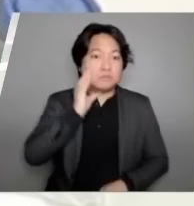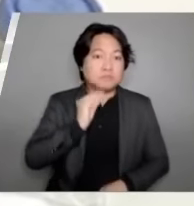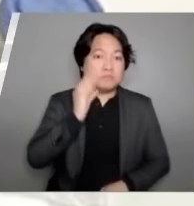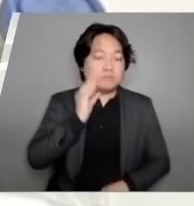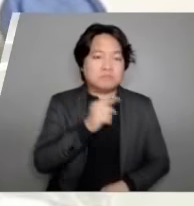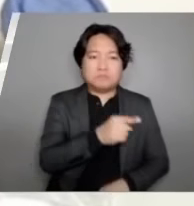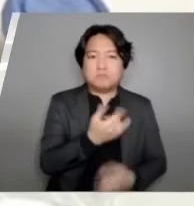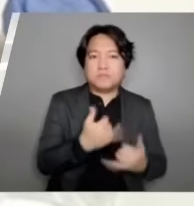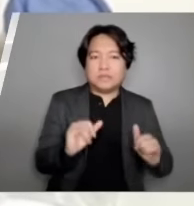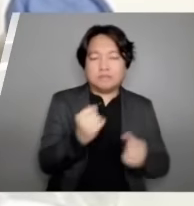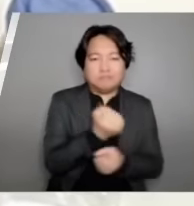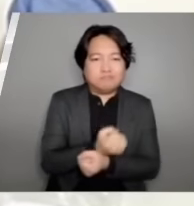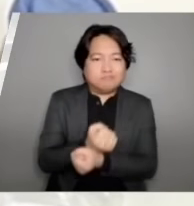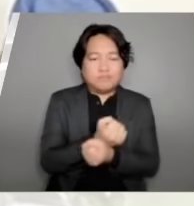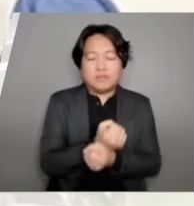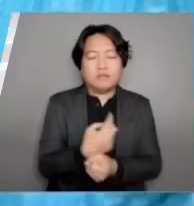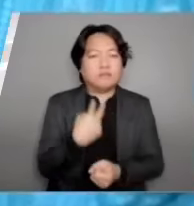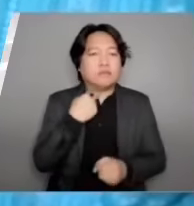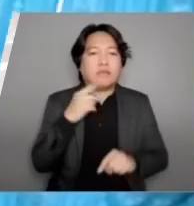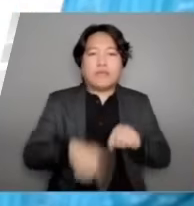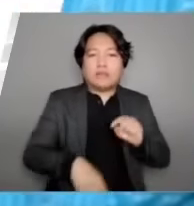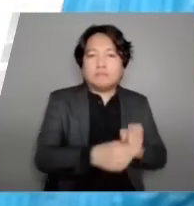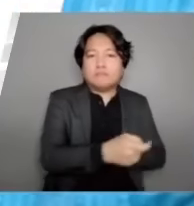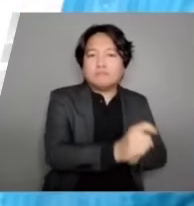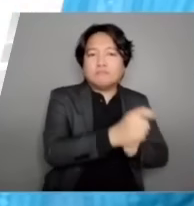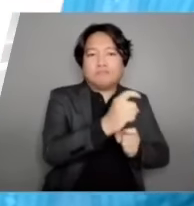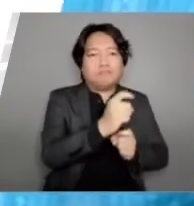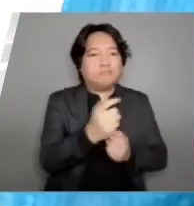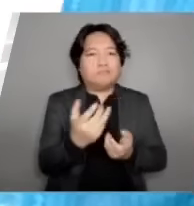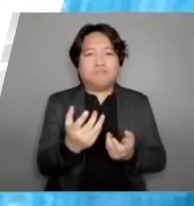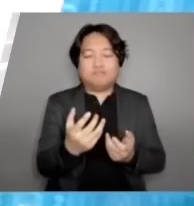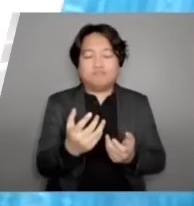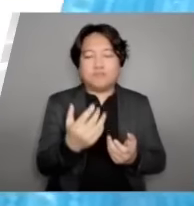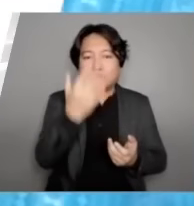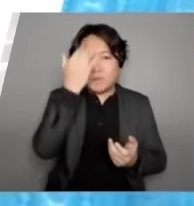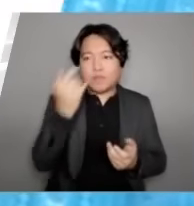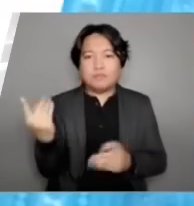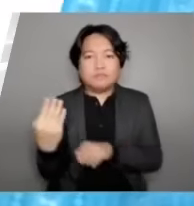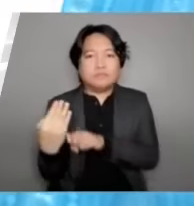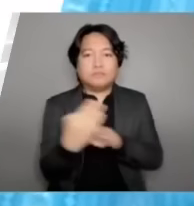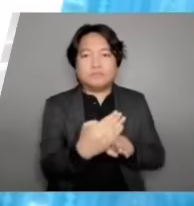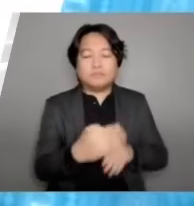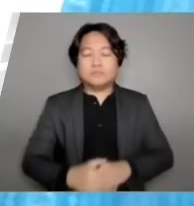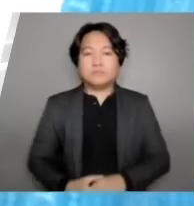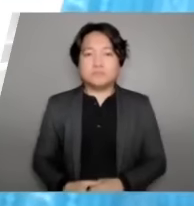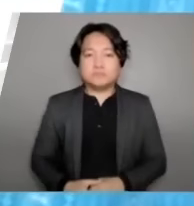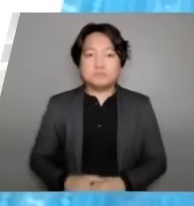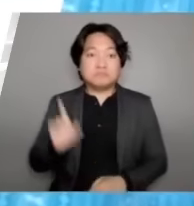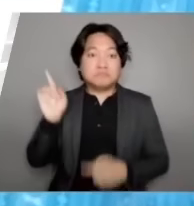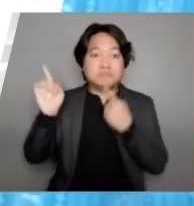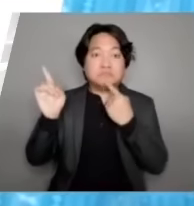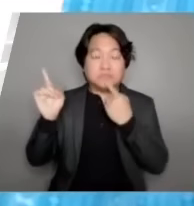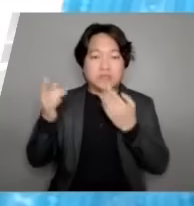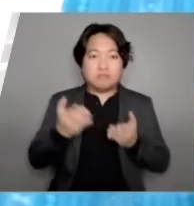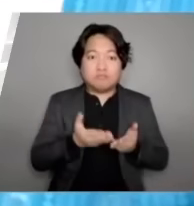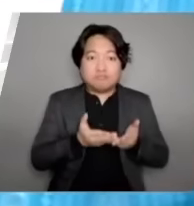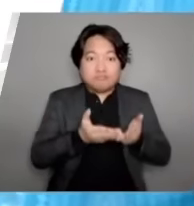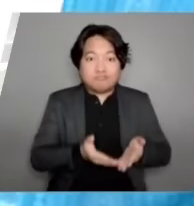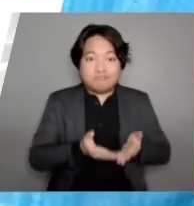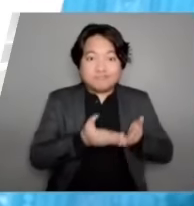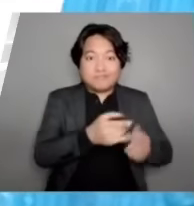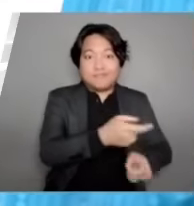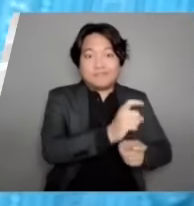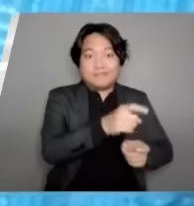malayang makapangisda sa Panatagsyol. Kahit yung gabi na, pagpunta pa lang kami sa balsa namin, sumusunod na sa amin. Nagpatayos sila yung